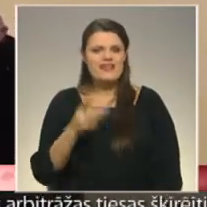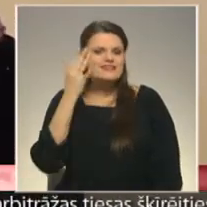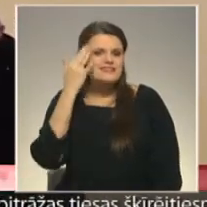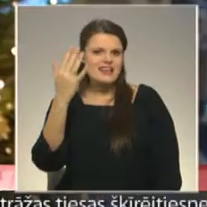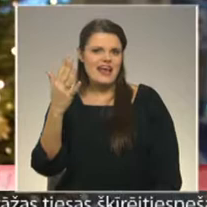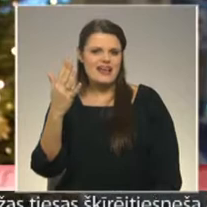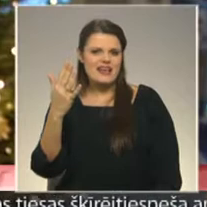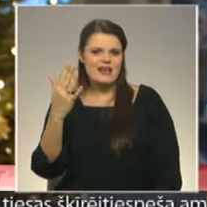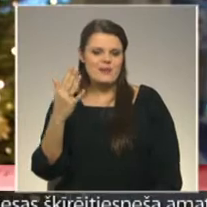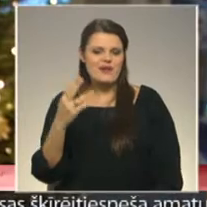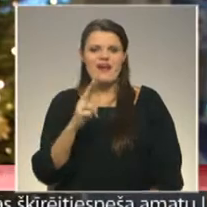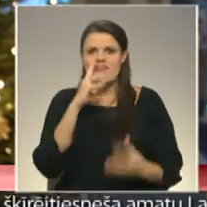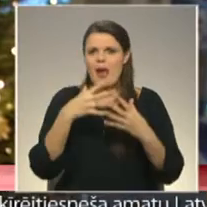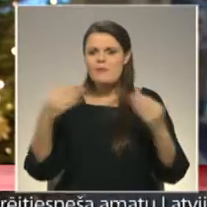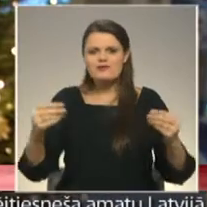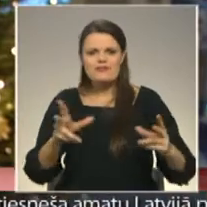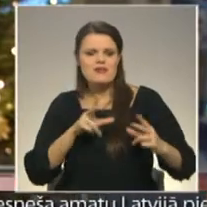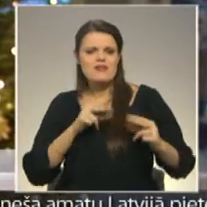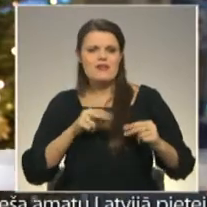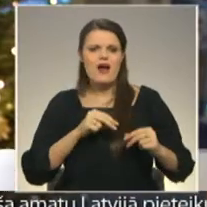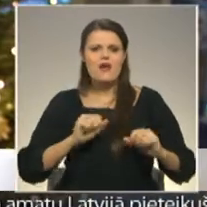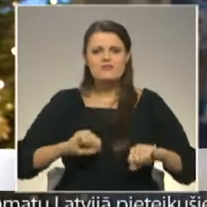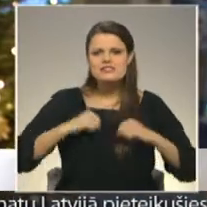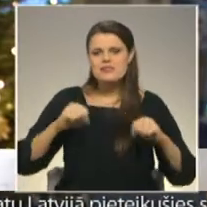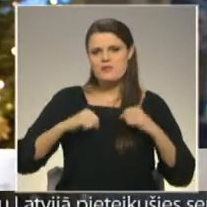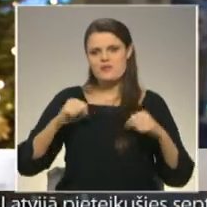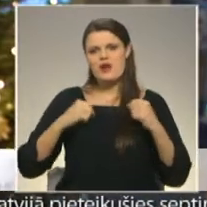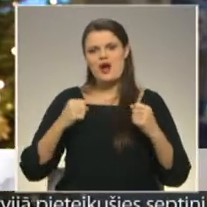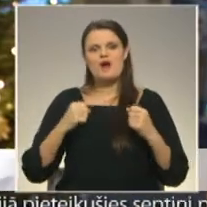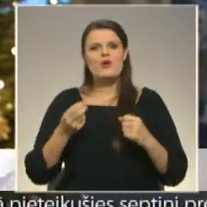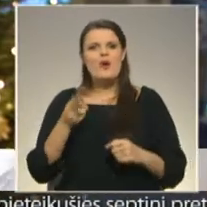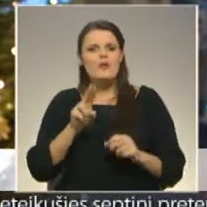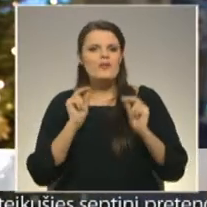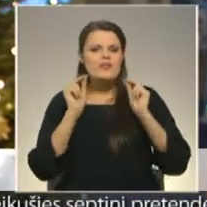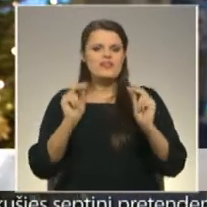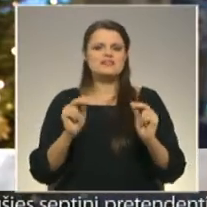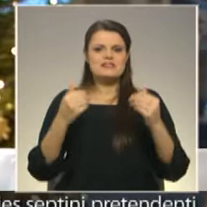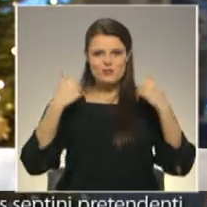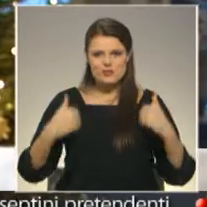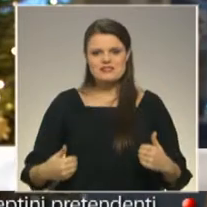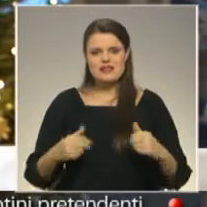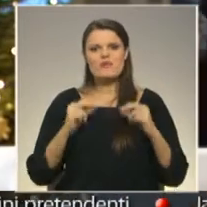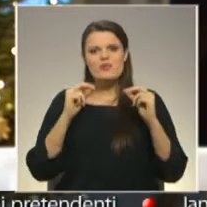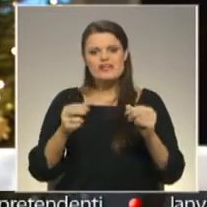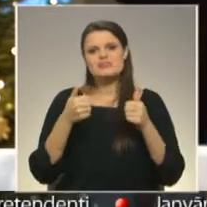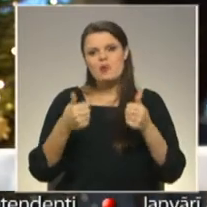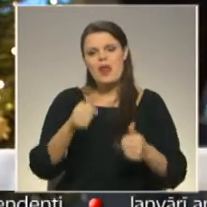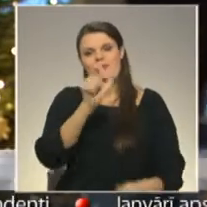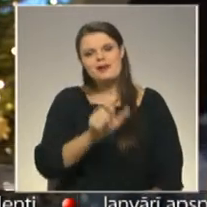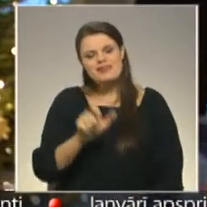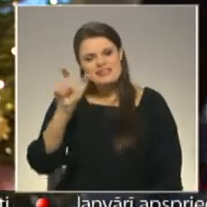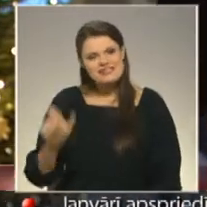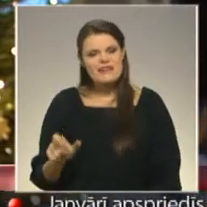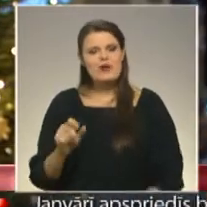cerību. Nezaudēt garu un sparu un ticību sev un ticību labiem cilvēkiem